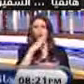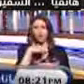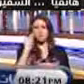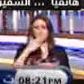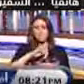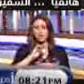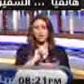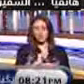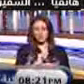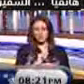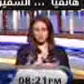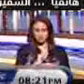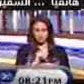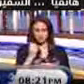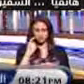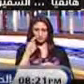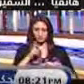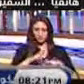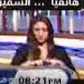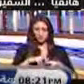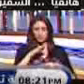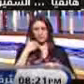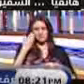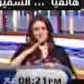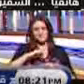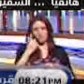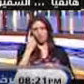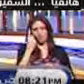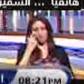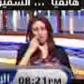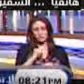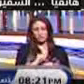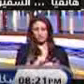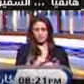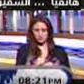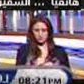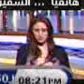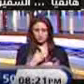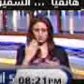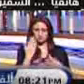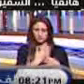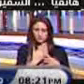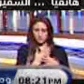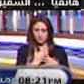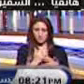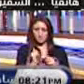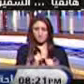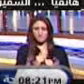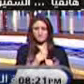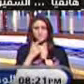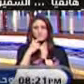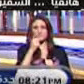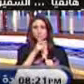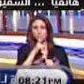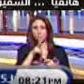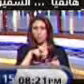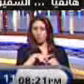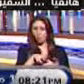أثناء الوفاة أكدوا لزوجة المتوفى أنه كان معهم وأنه لم يتعرض